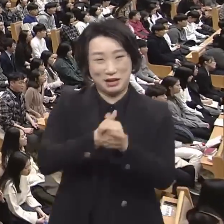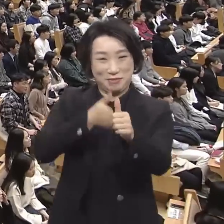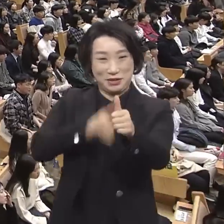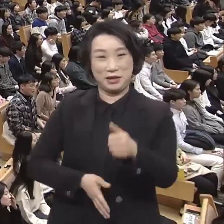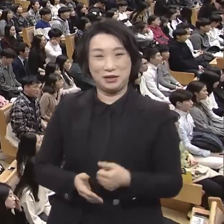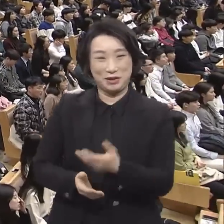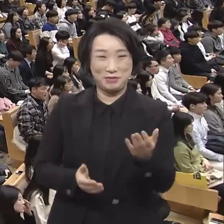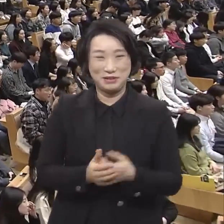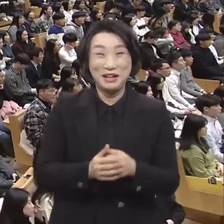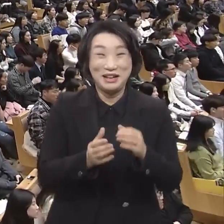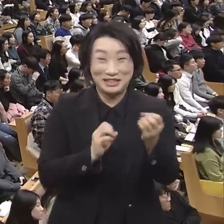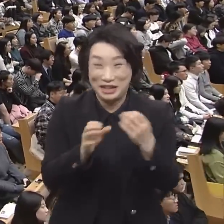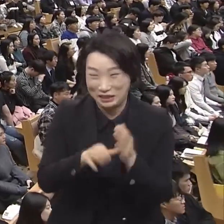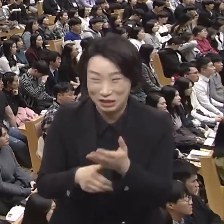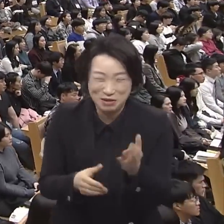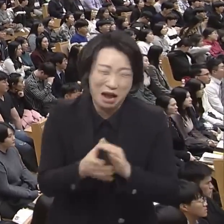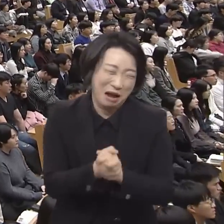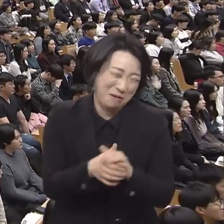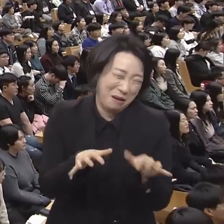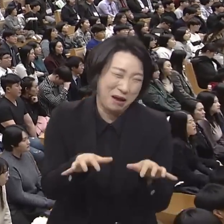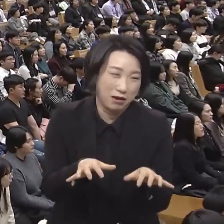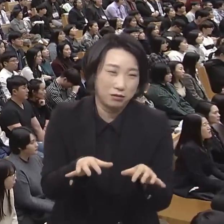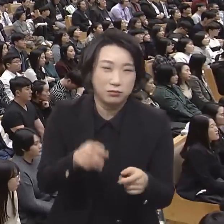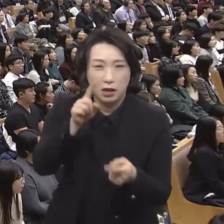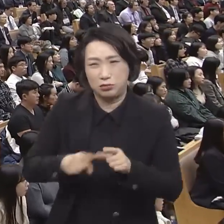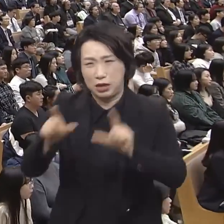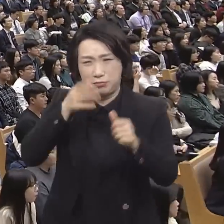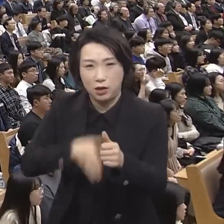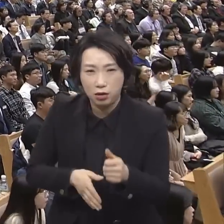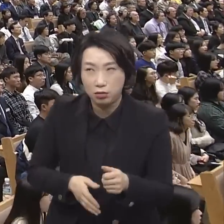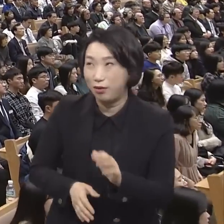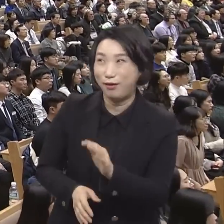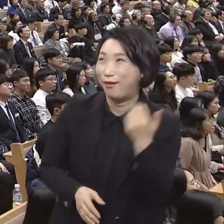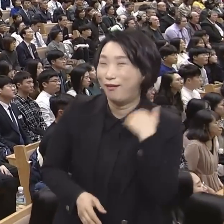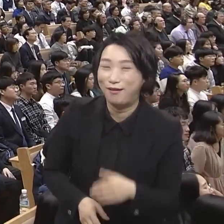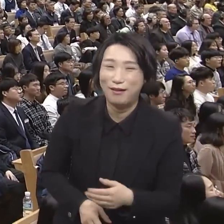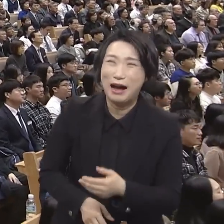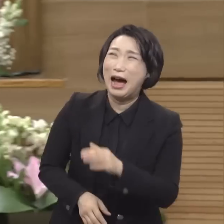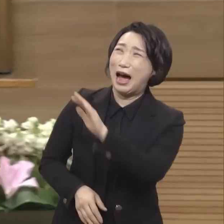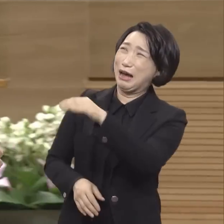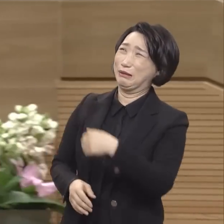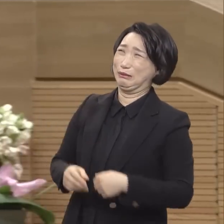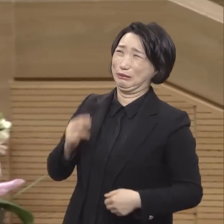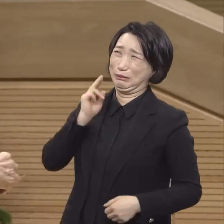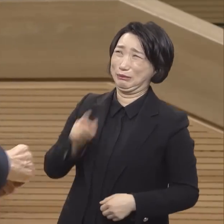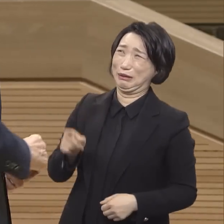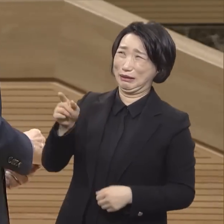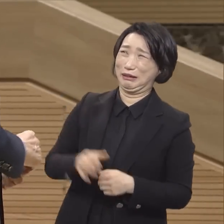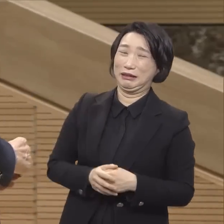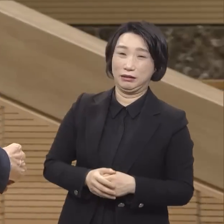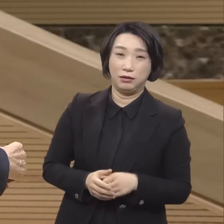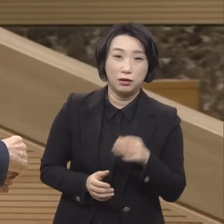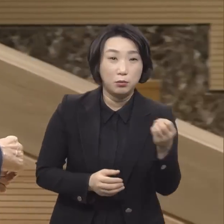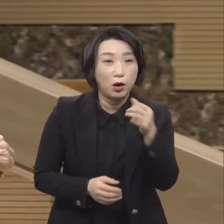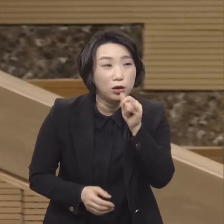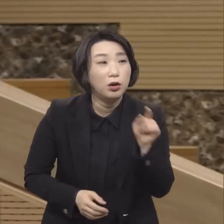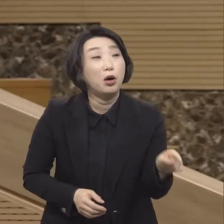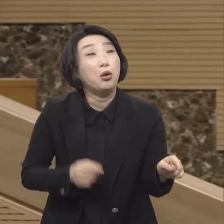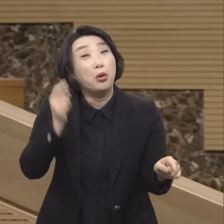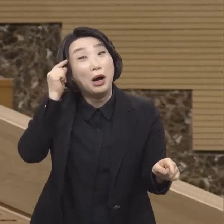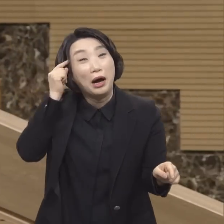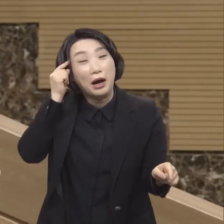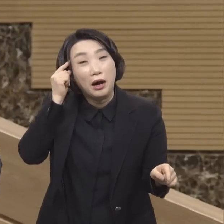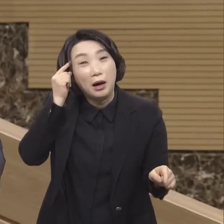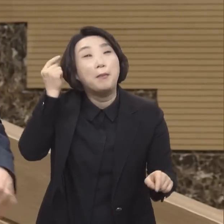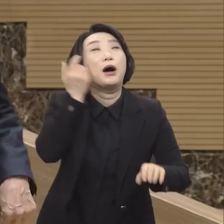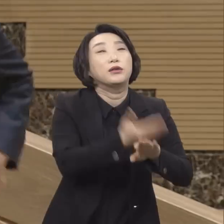근데 말은 인정하는데 그렇게 살아라면 안 산다니까. 왜 그렇게까지 할 필요가 있느냐 그 말이오. 응? 왜